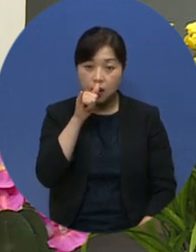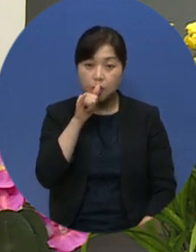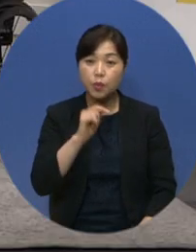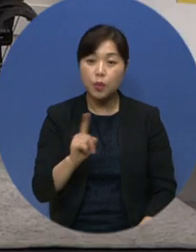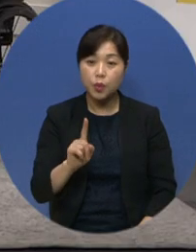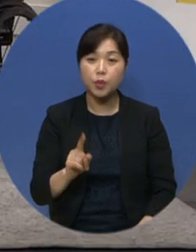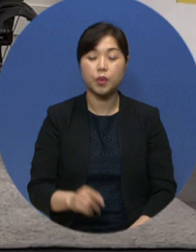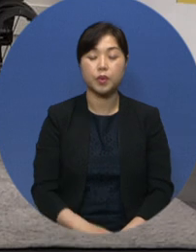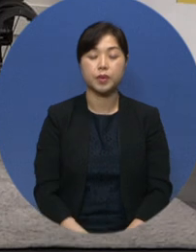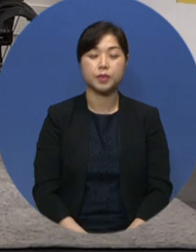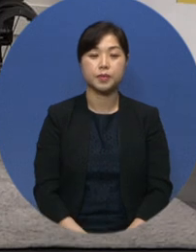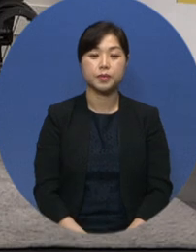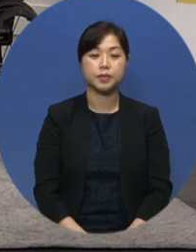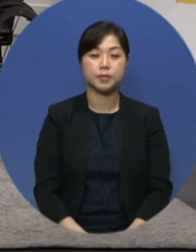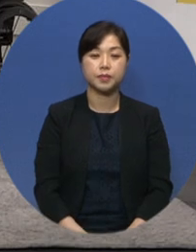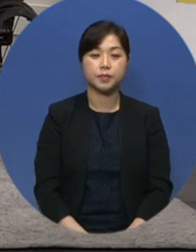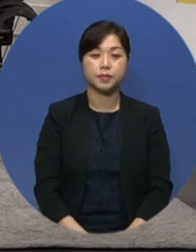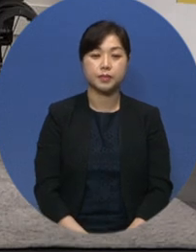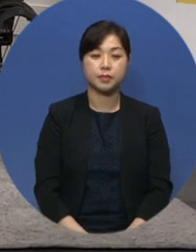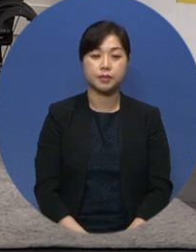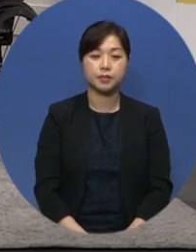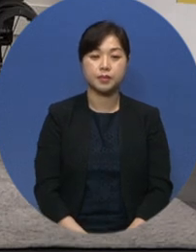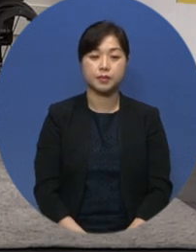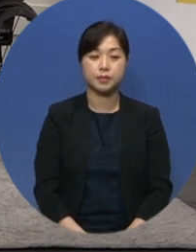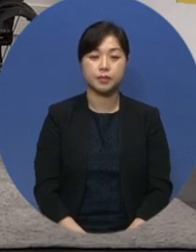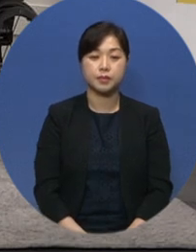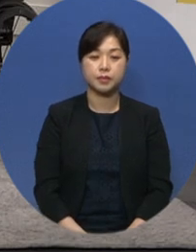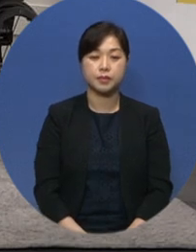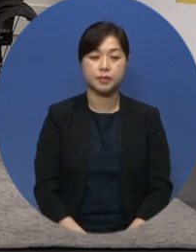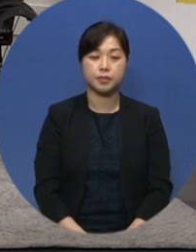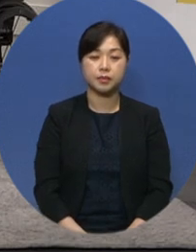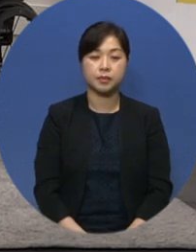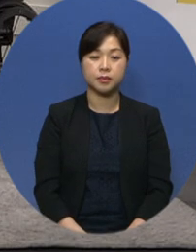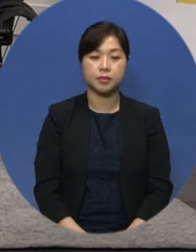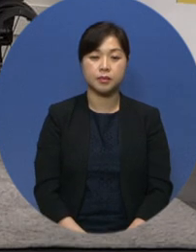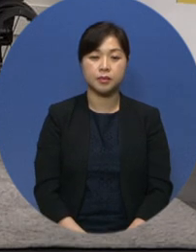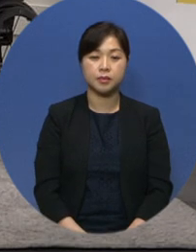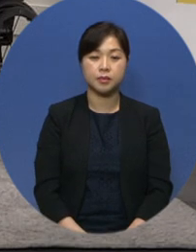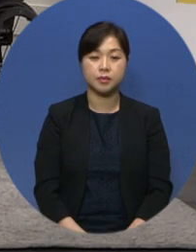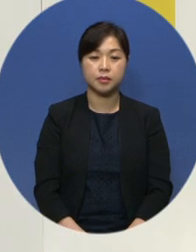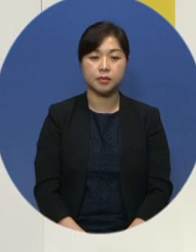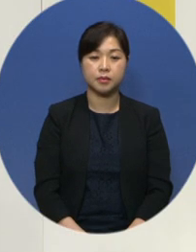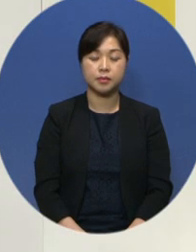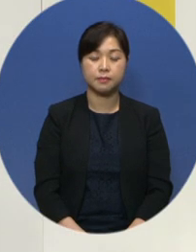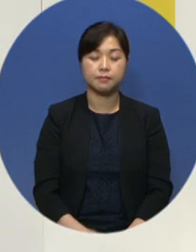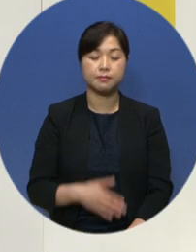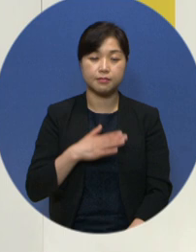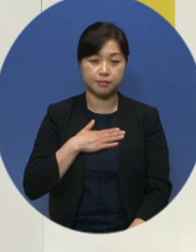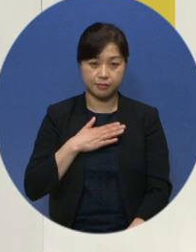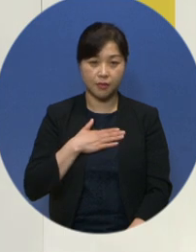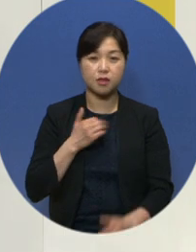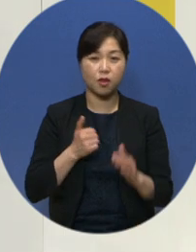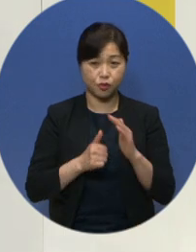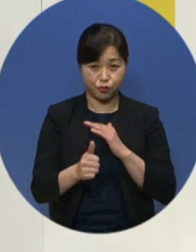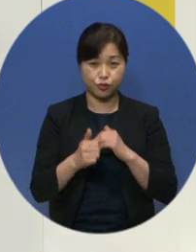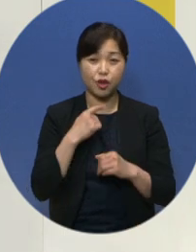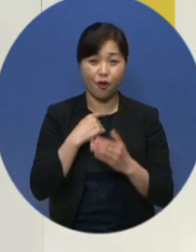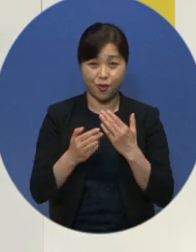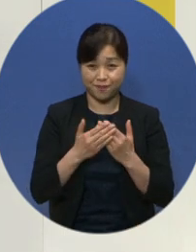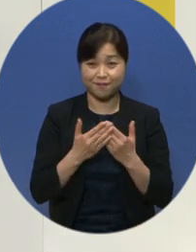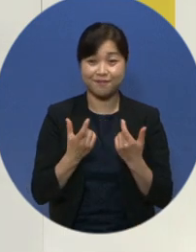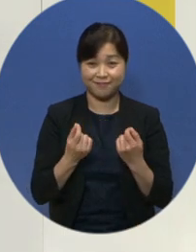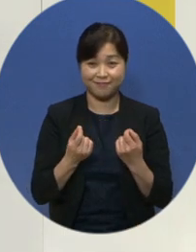으 이제 그 저는 어차피 그 선수 출신이 까네 에